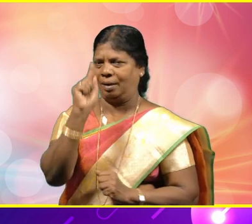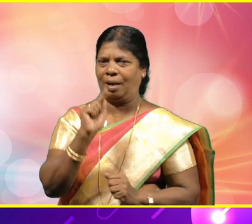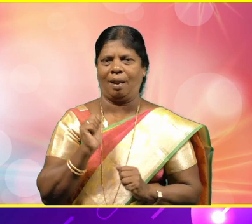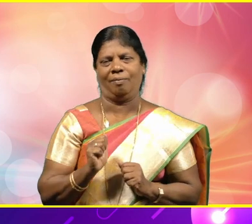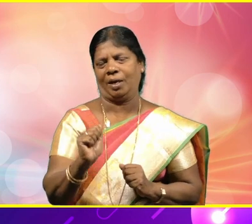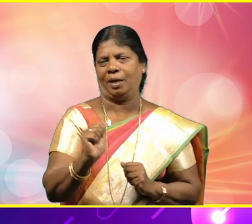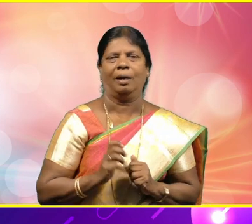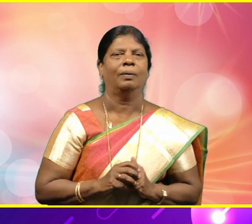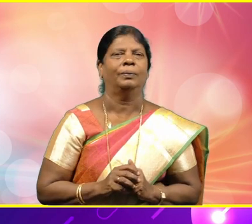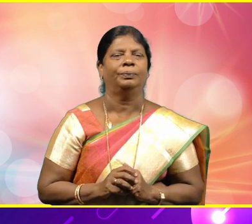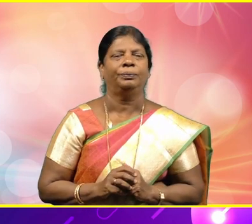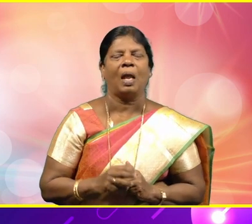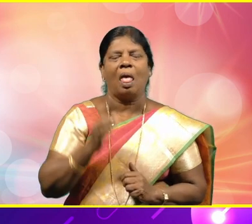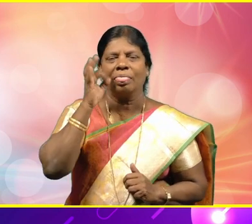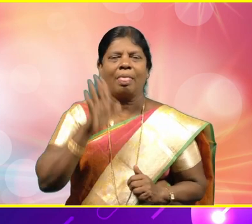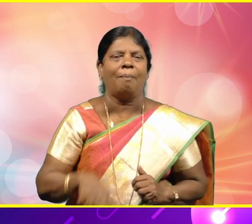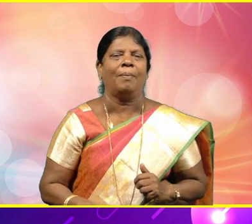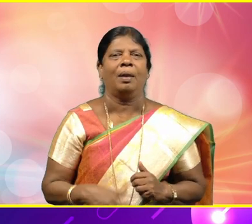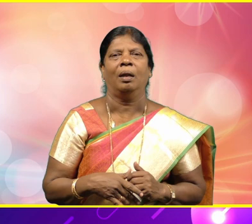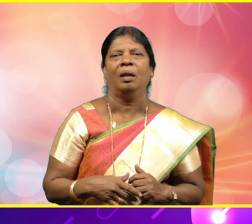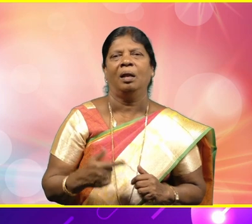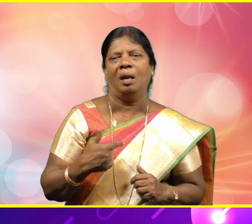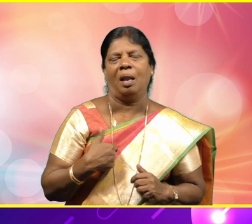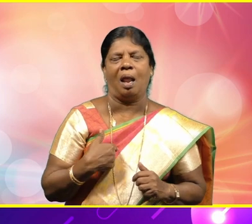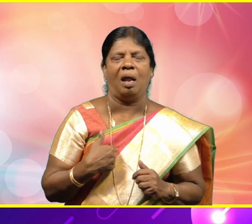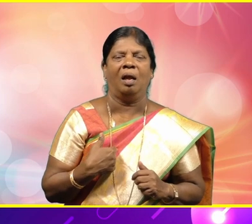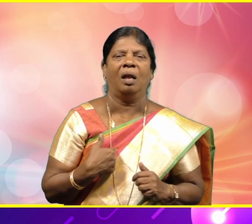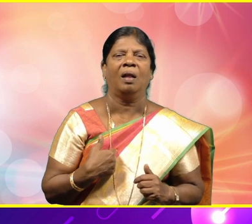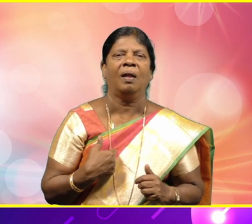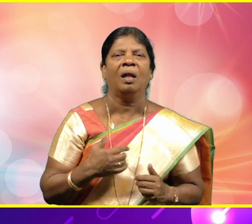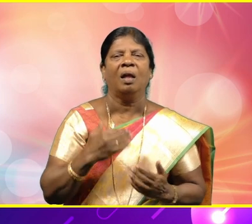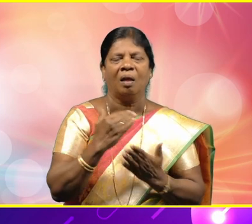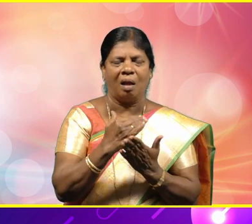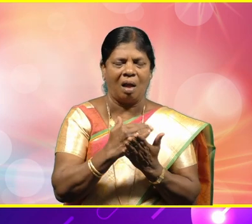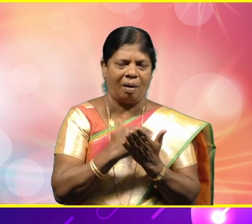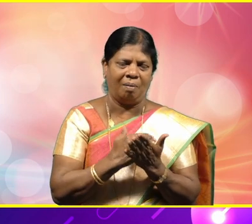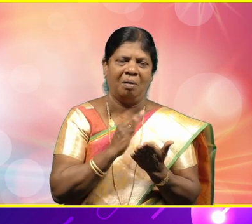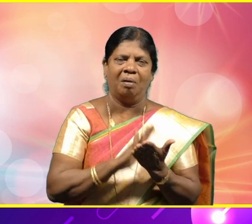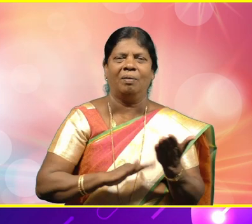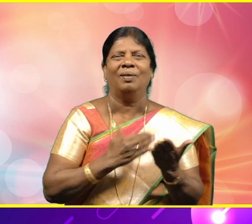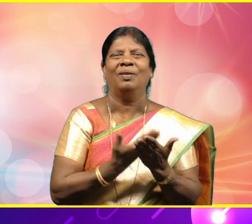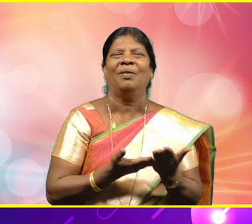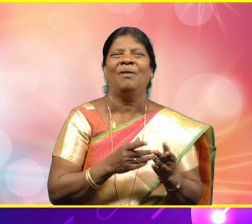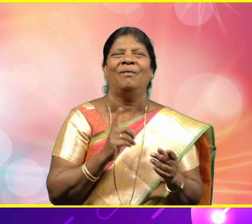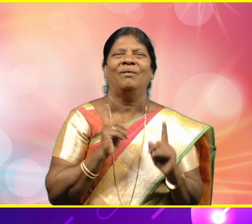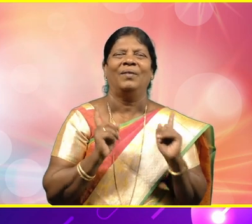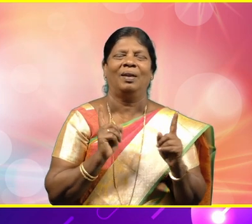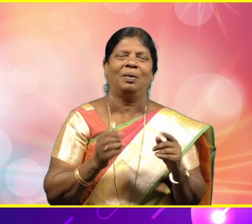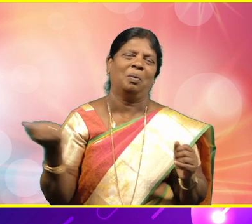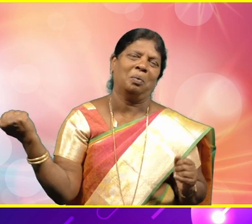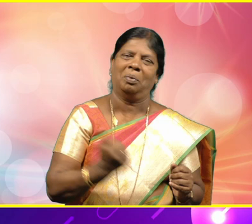தம்பியினிடத்தில் கேட்டான். தம்பி நடந்த காரியத்தை சொல்லி, என்னை போலீஸ்